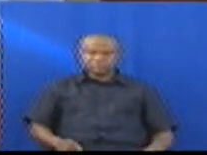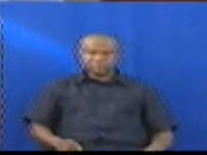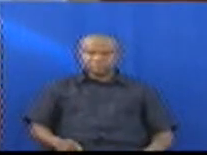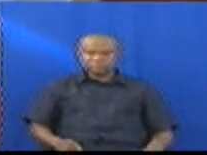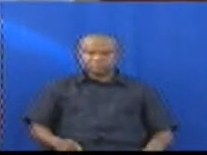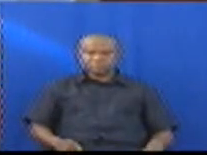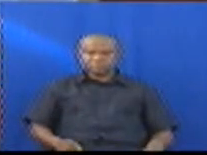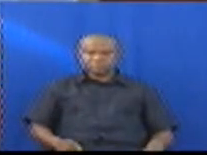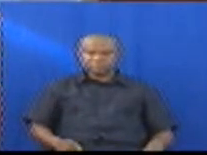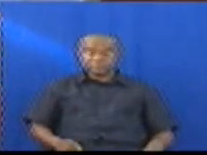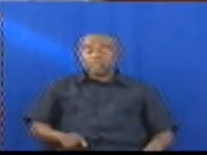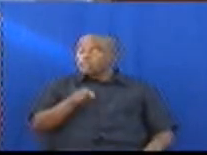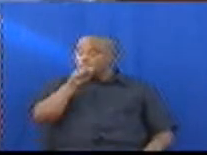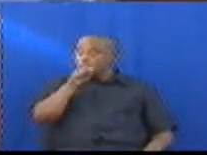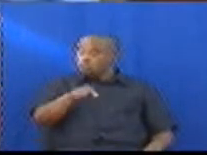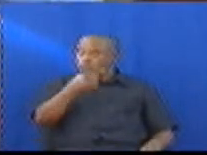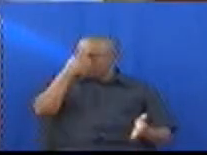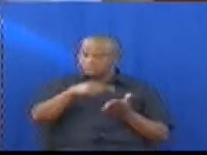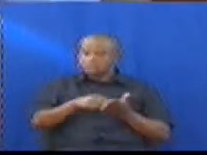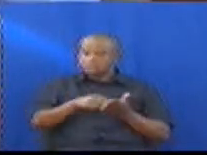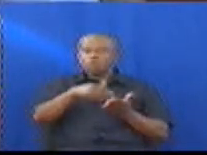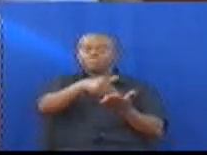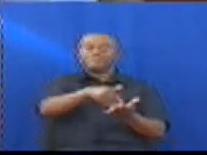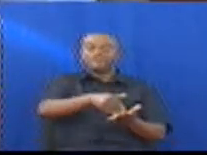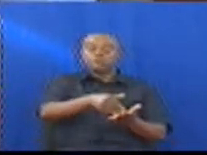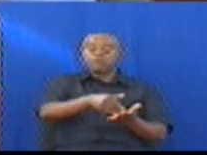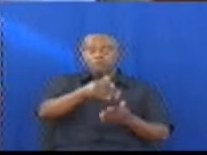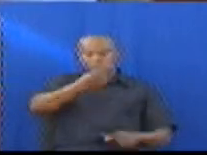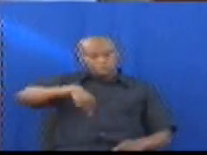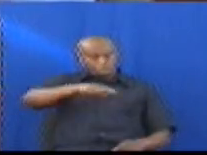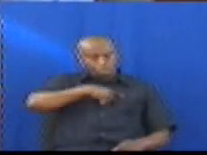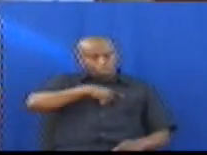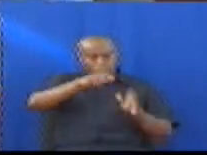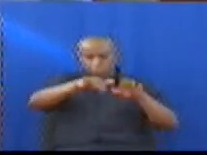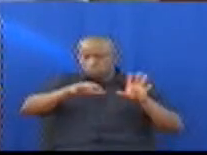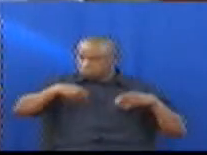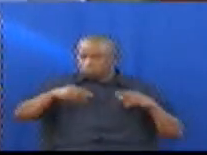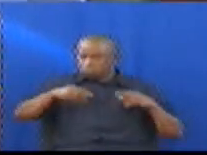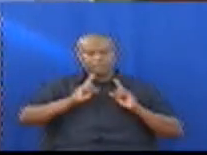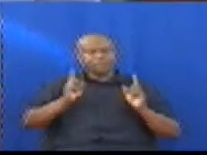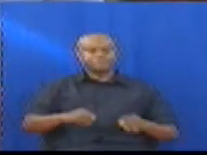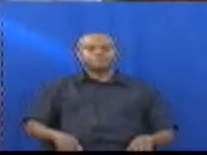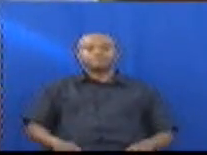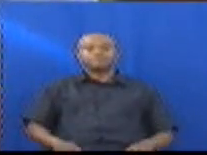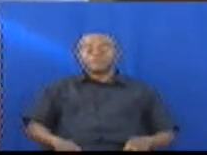This is udhaifu na ambao sisi kama bunge hatungepaswa kukubali.